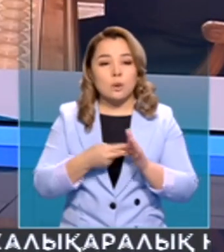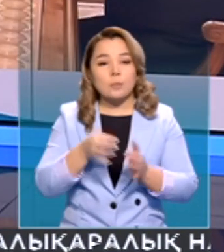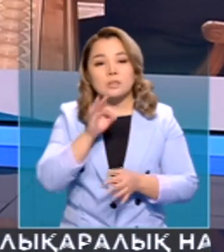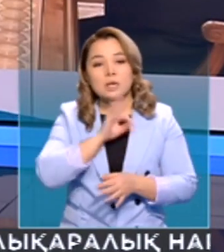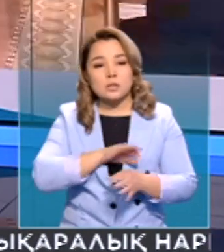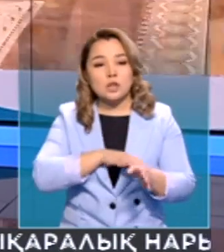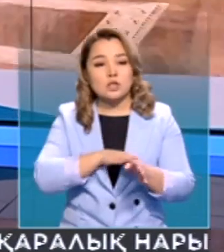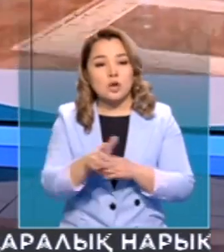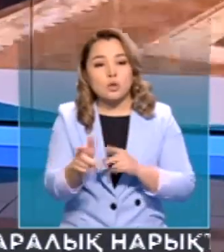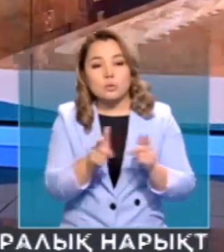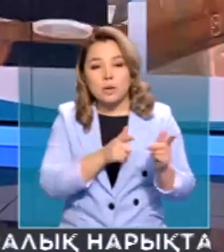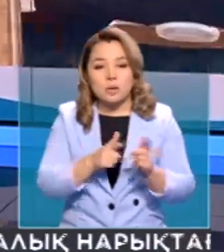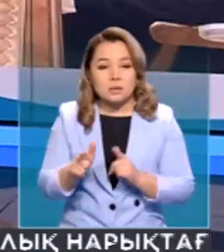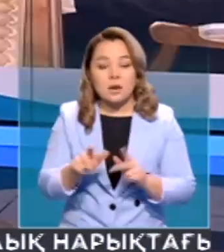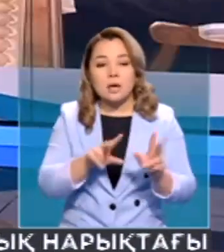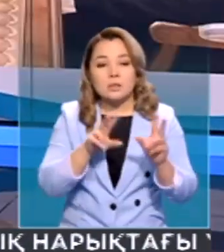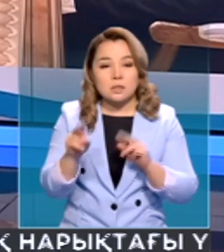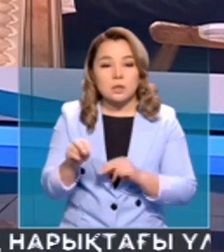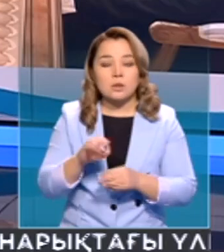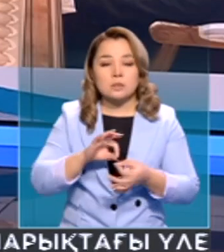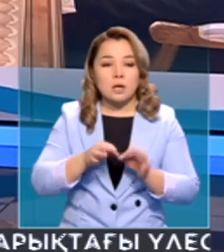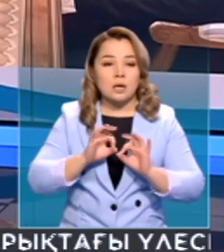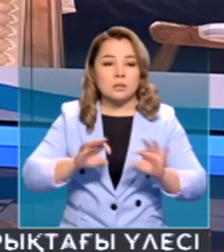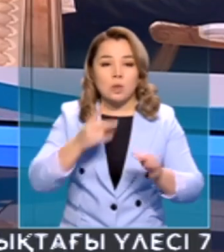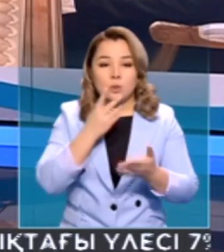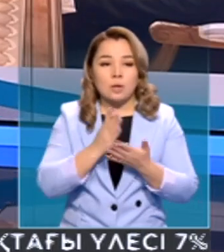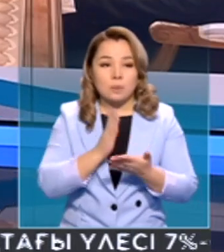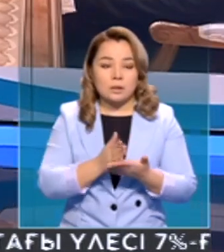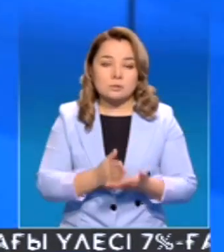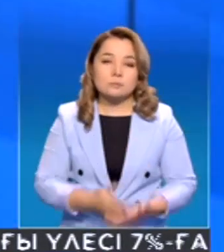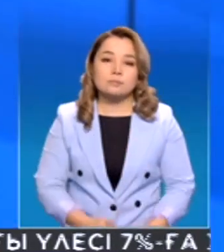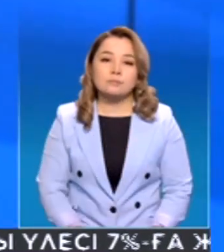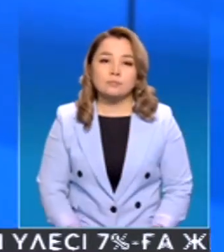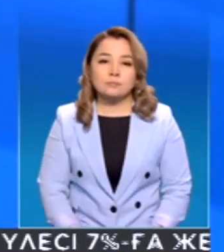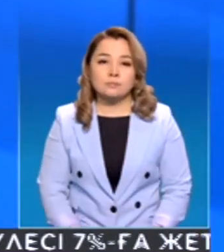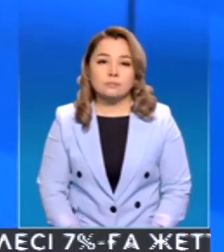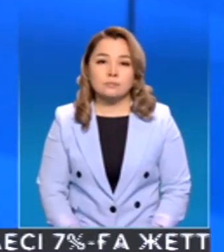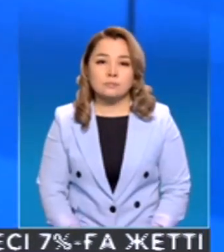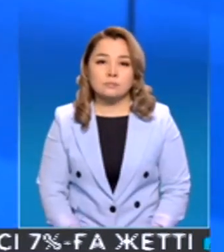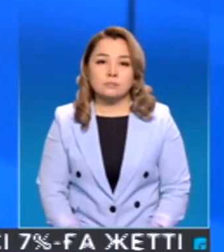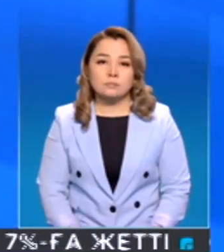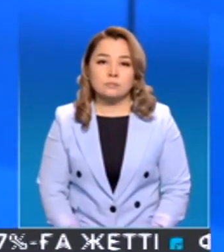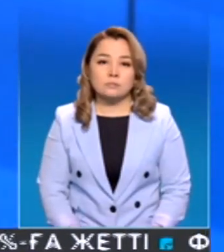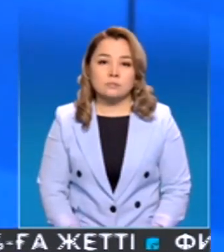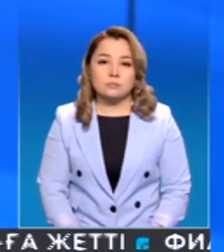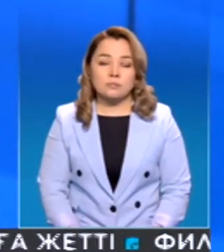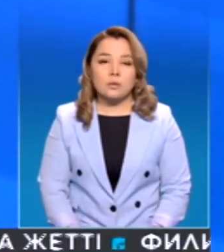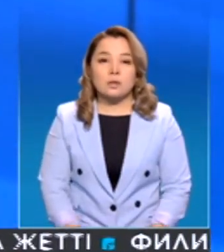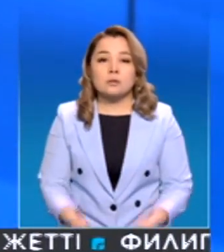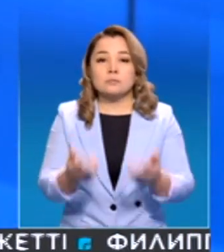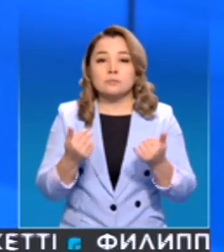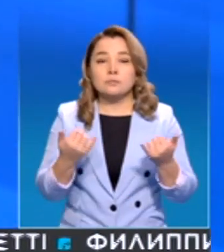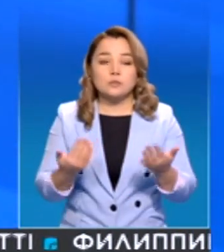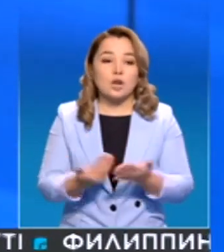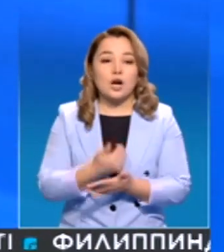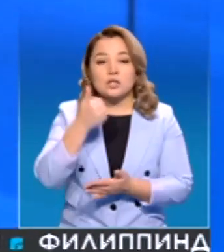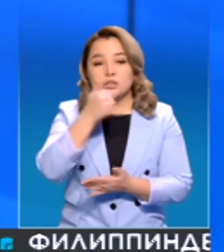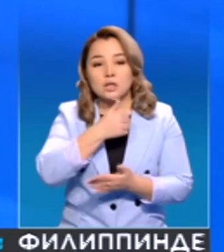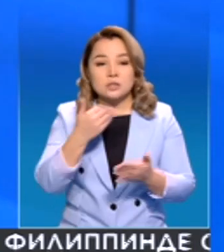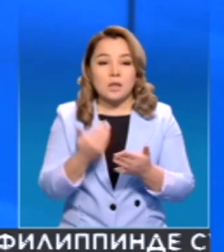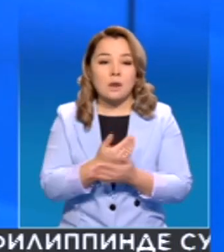тиімді жүзеге асырудың тетіктері де сөз болды. Ya son men жаңа жыл,